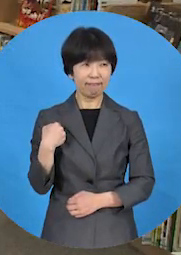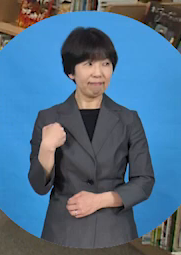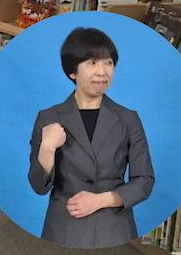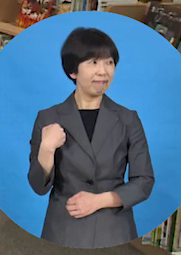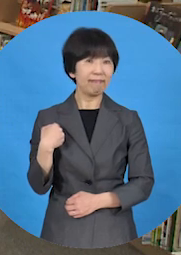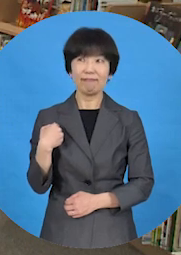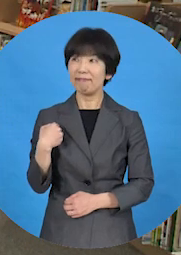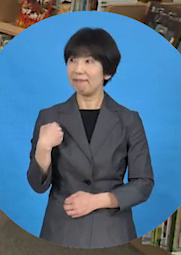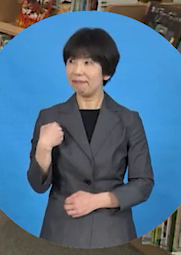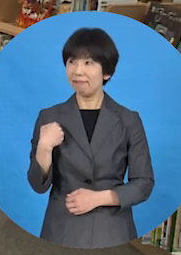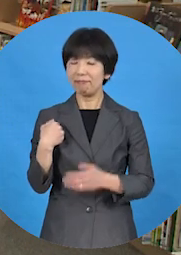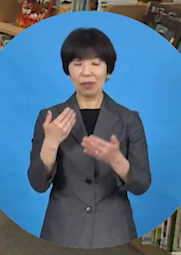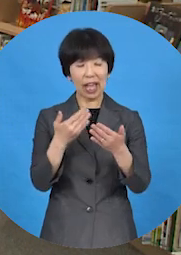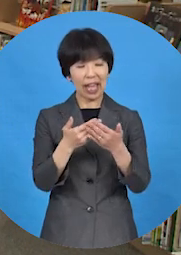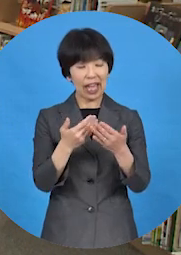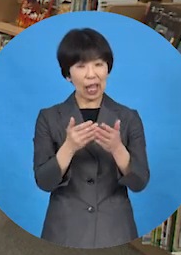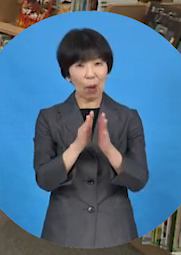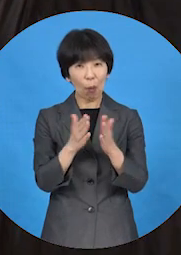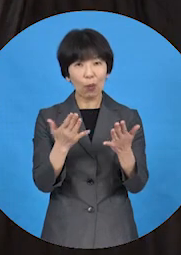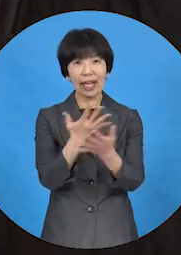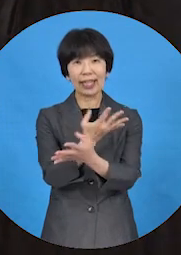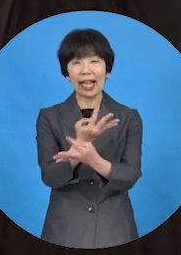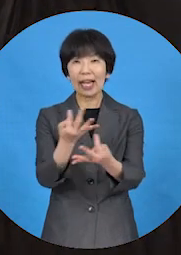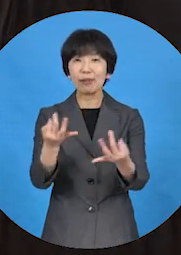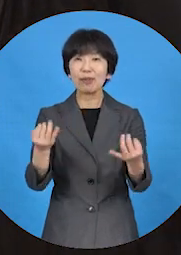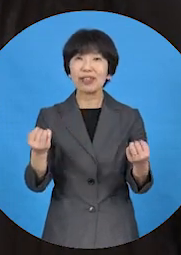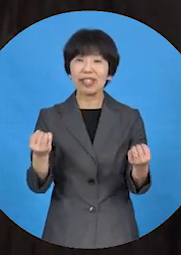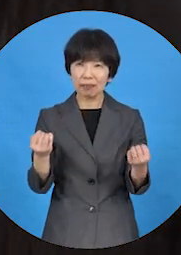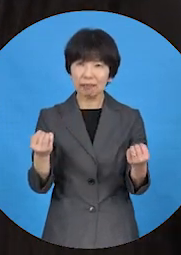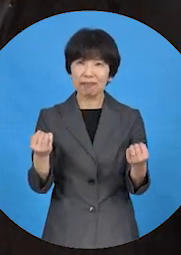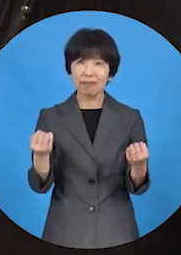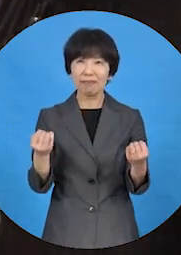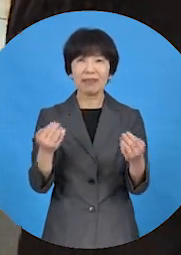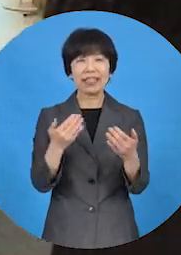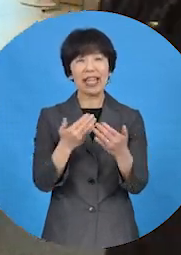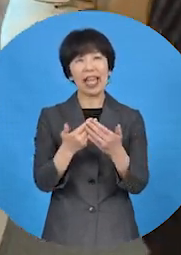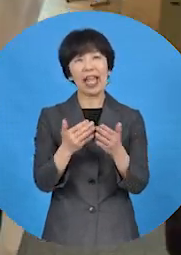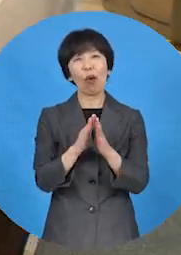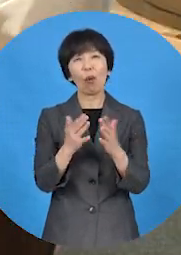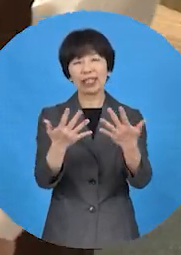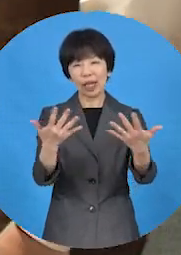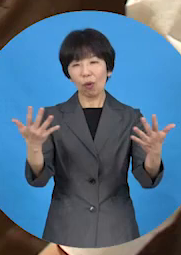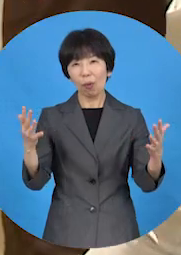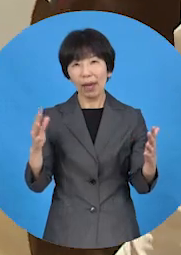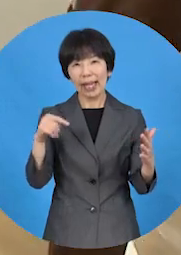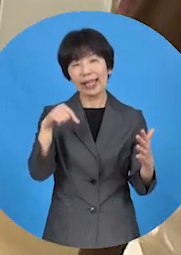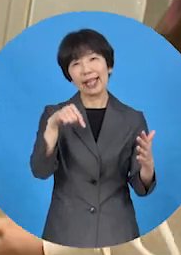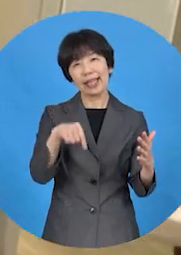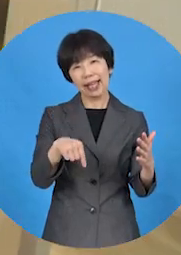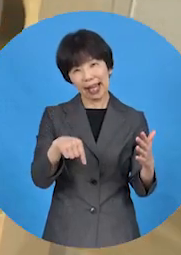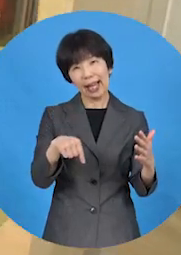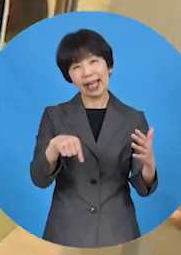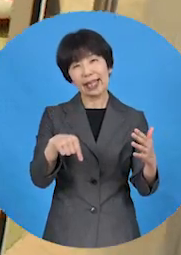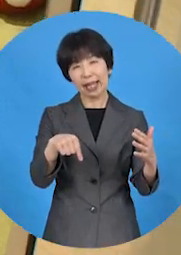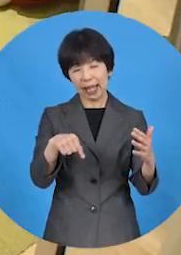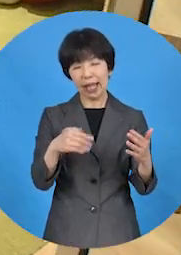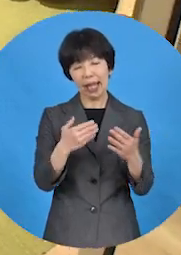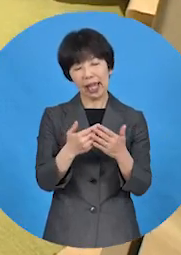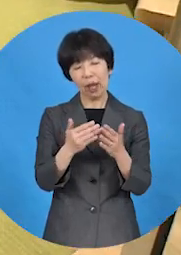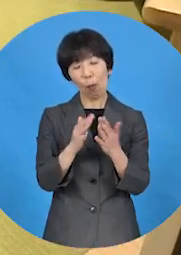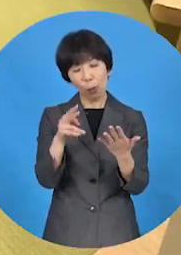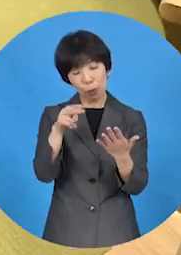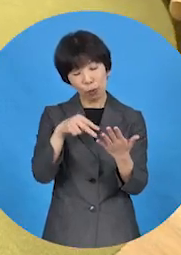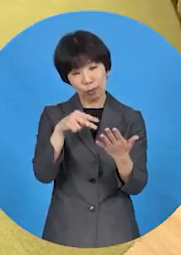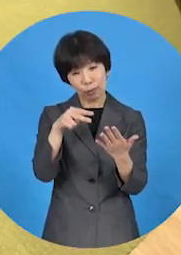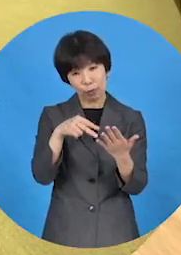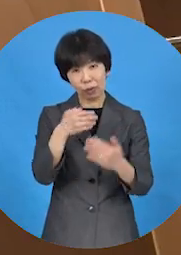渡せば相当な数ありますよね。 はい、そうですね、絵本に囲まれながら、絵本を楽しむ、そういう時間を過ごしてもらいたいなと思います。隣